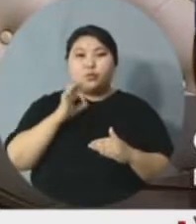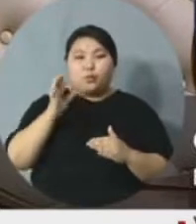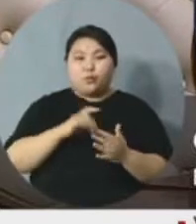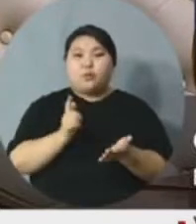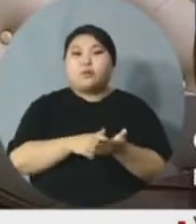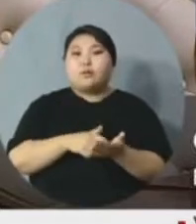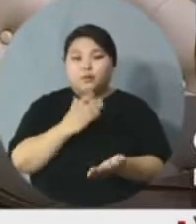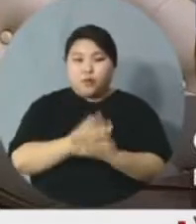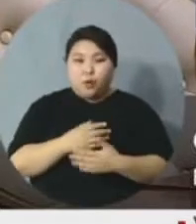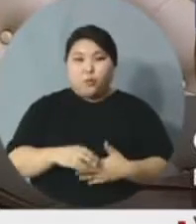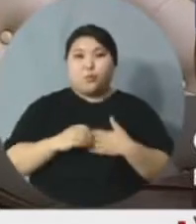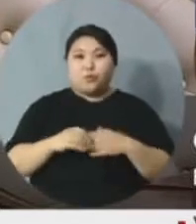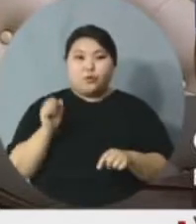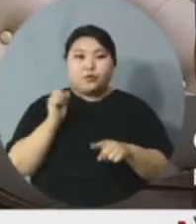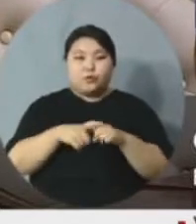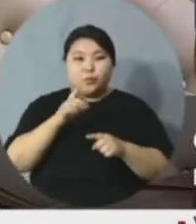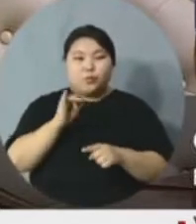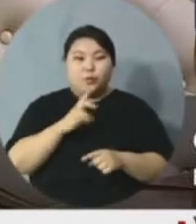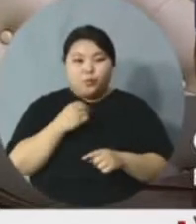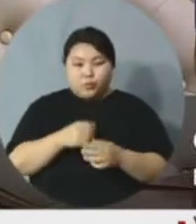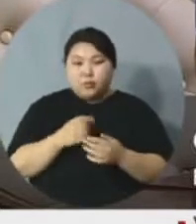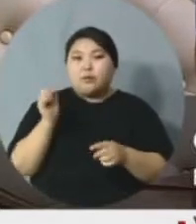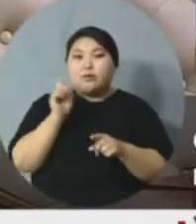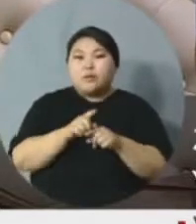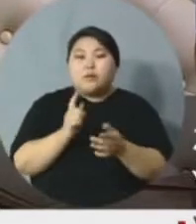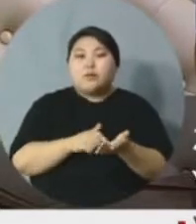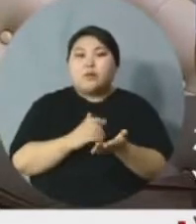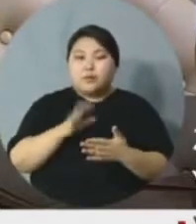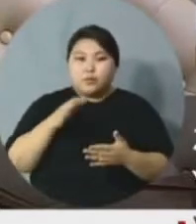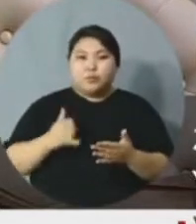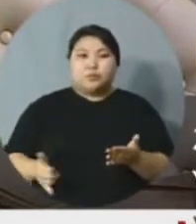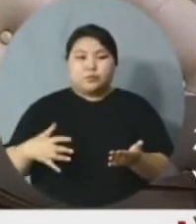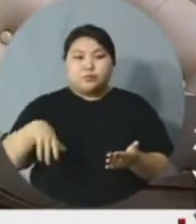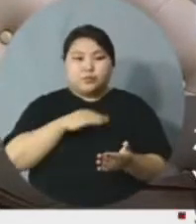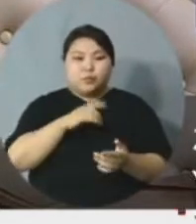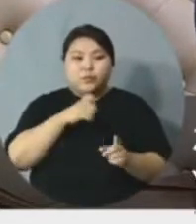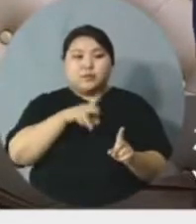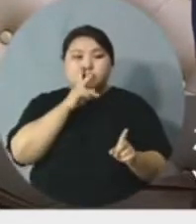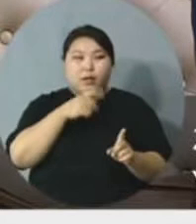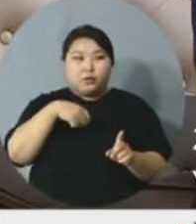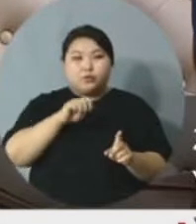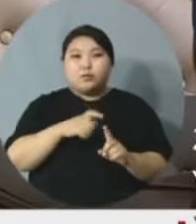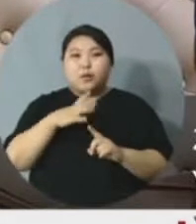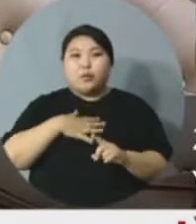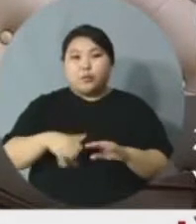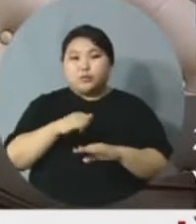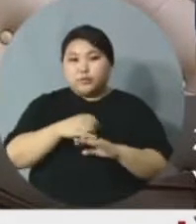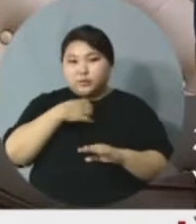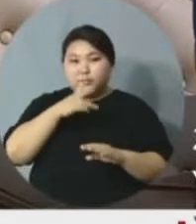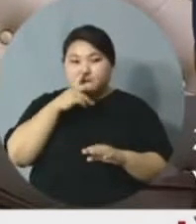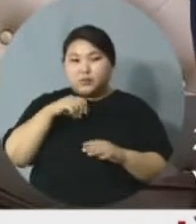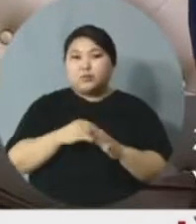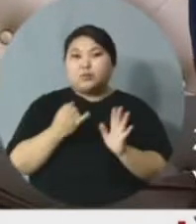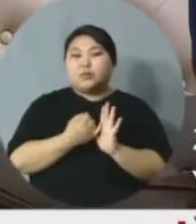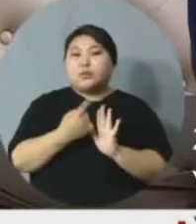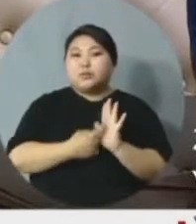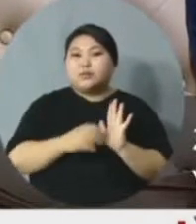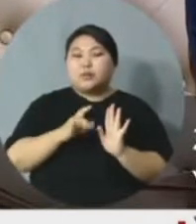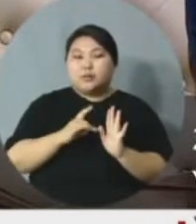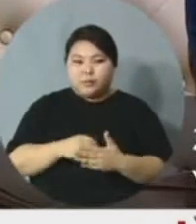нэмэх хэрэгтэй байна. За бодитор нэмэх гэх юм бол үндэ нэмэх нь хэрэгтэй. Тийм учраас бид нар бол энэ цалин хөлс манай улсын цалин хөлс угаасаа